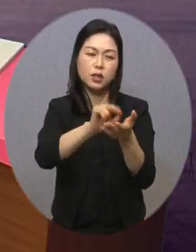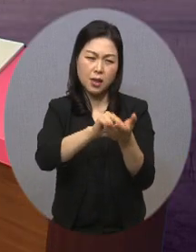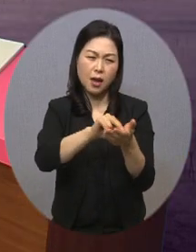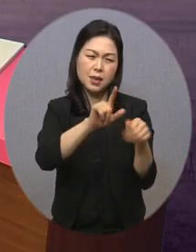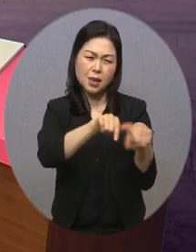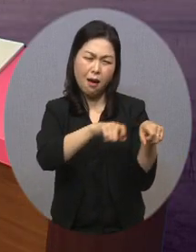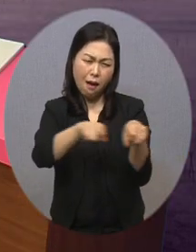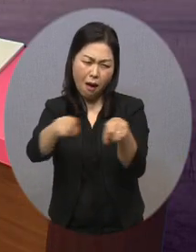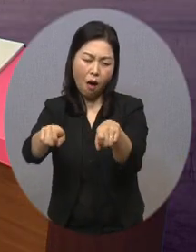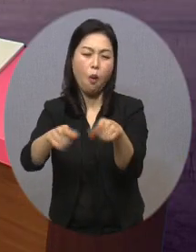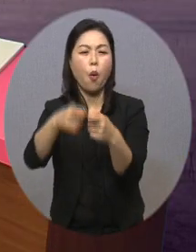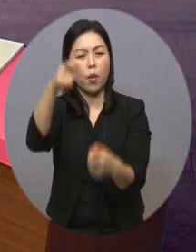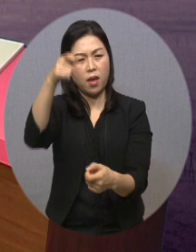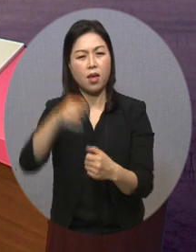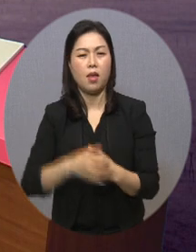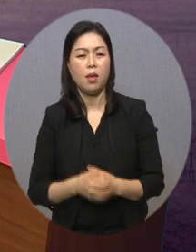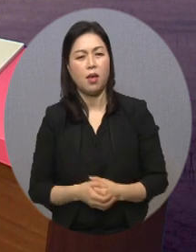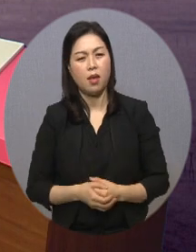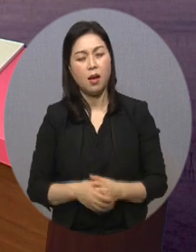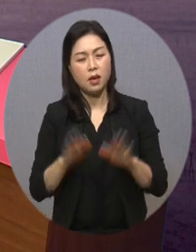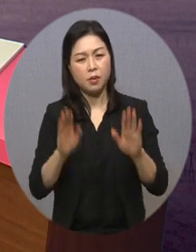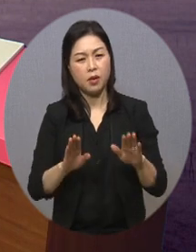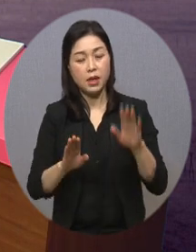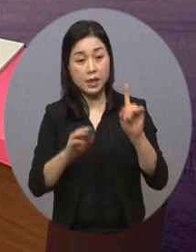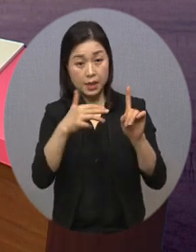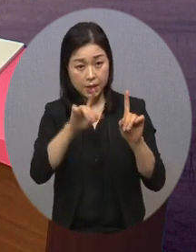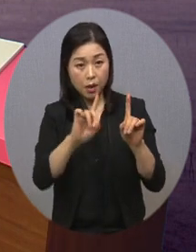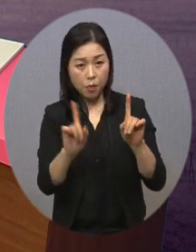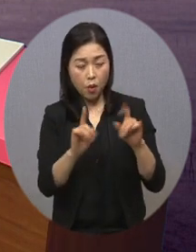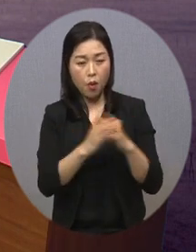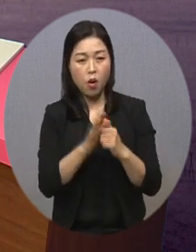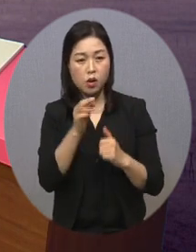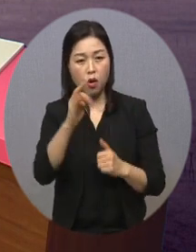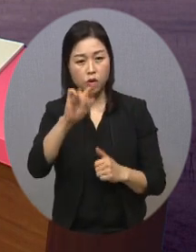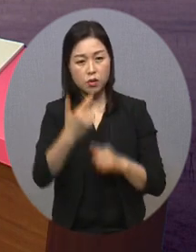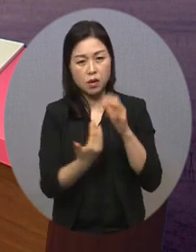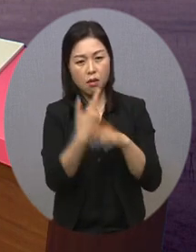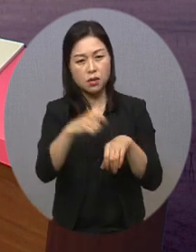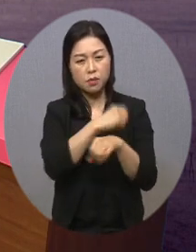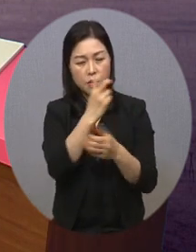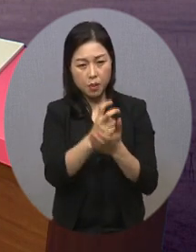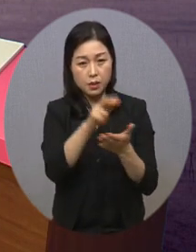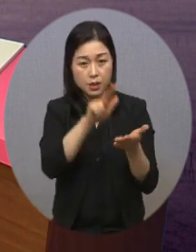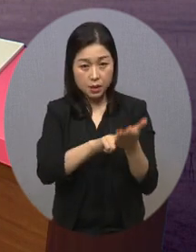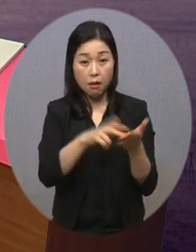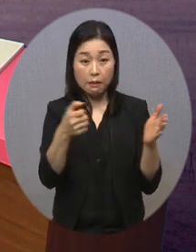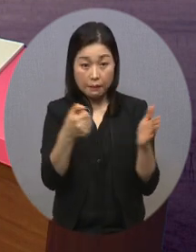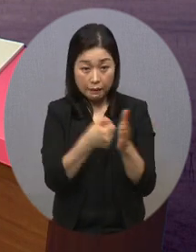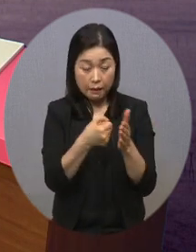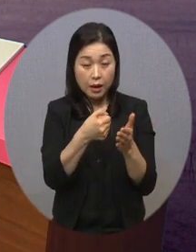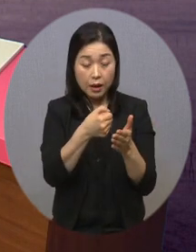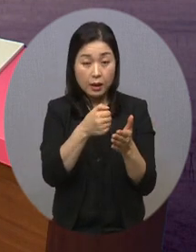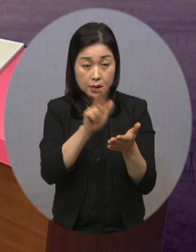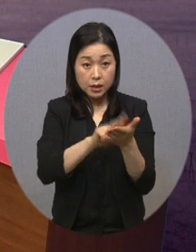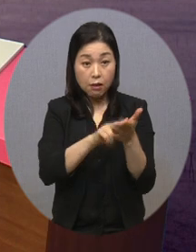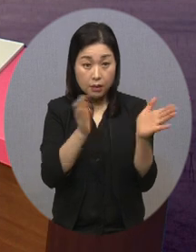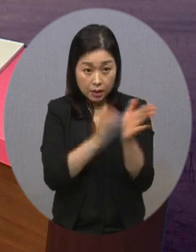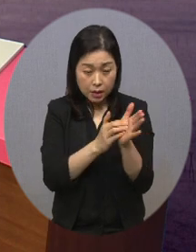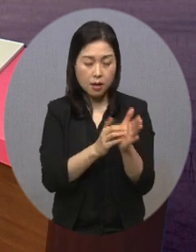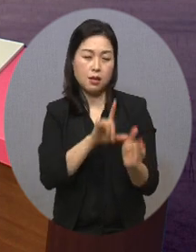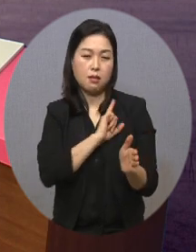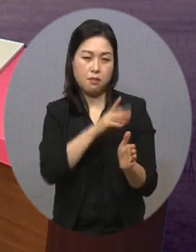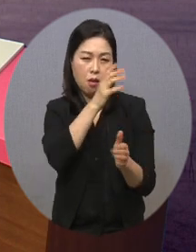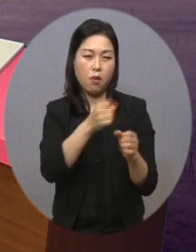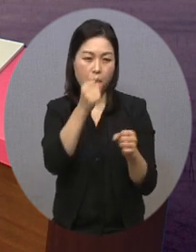시간이 걸렸습니다. 그렇죠. 그래서 이번에 1차적으로 여순사건 특별법이 제정된 것만으로도 명예회복은 이루어지고